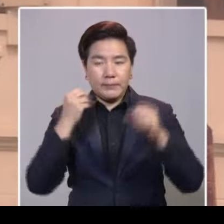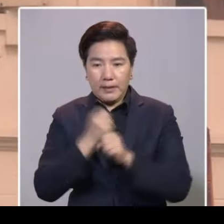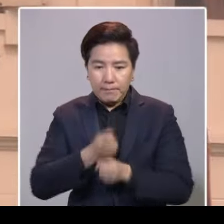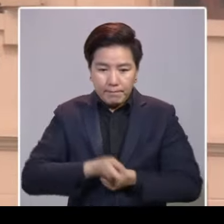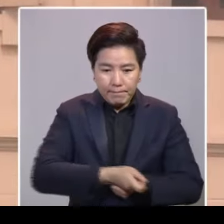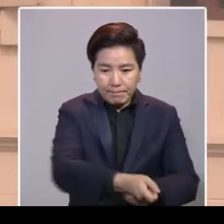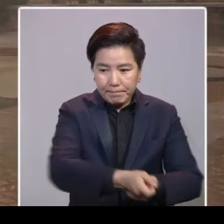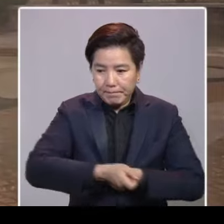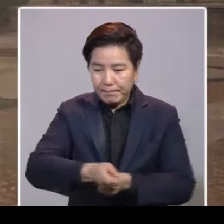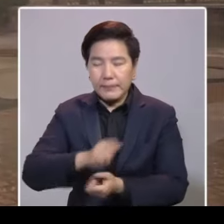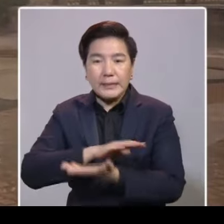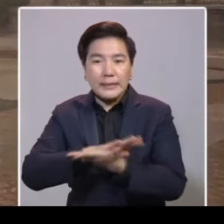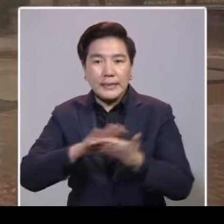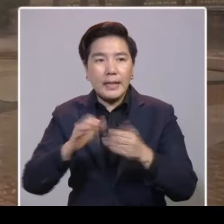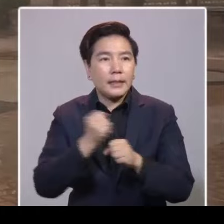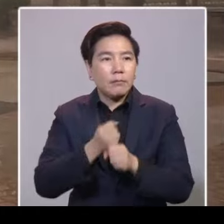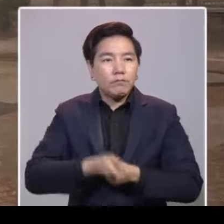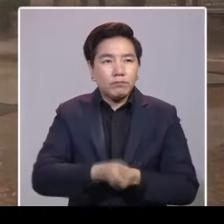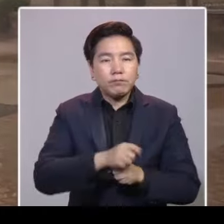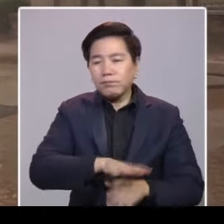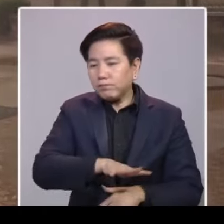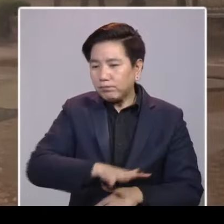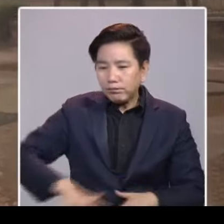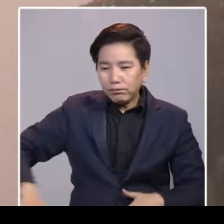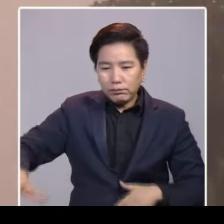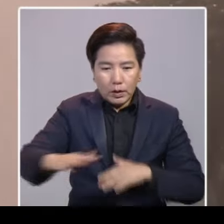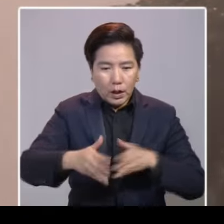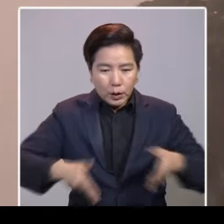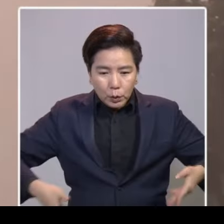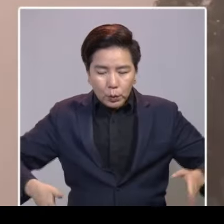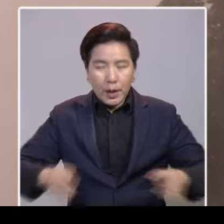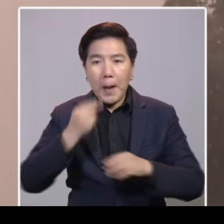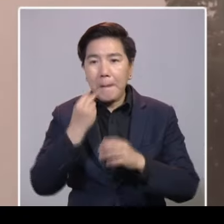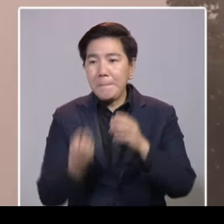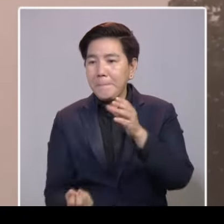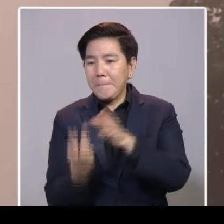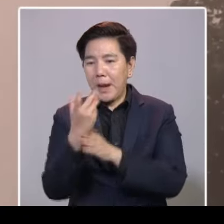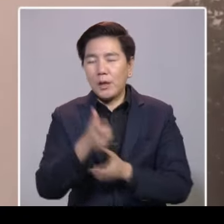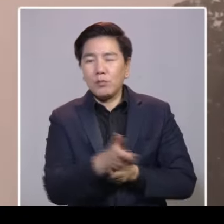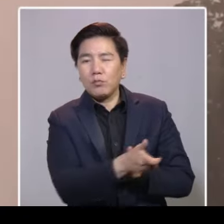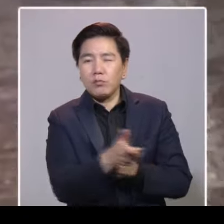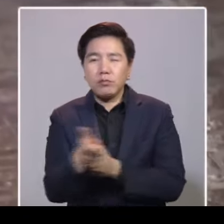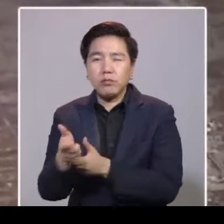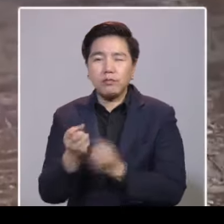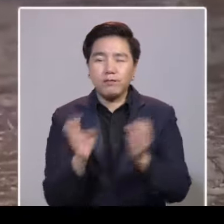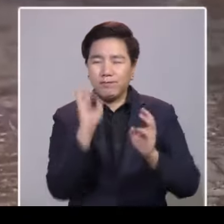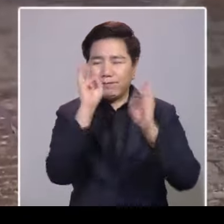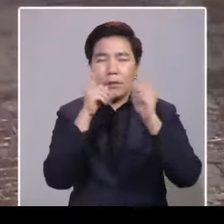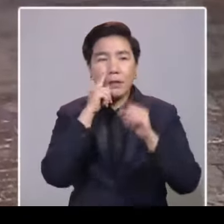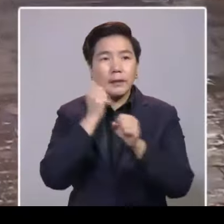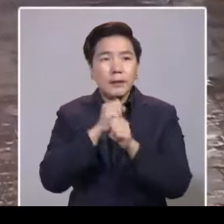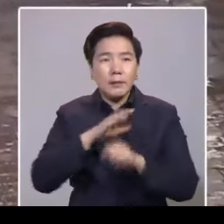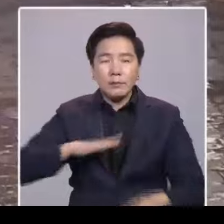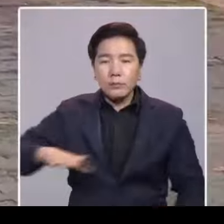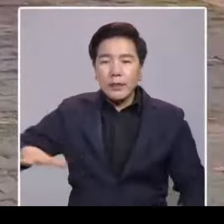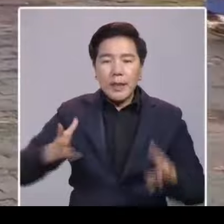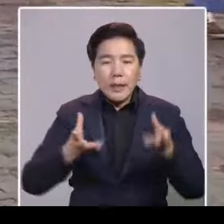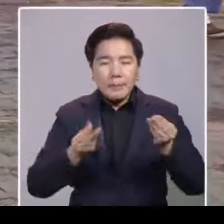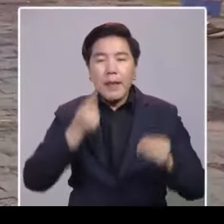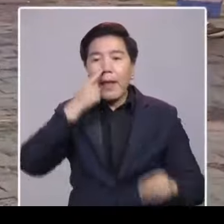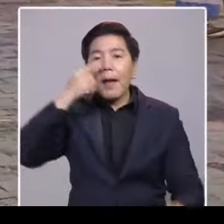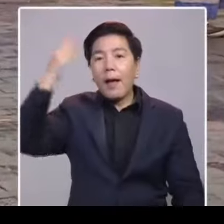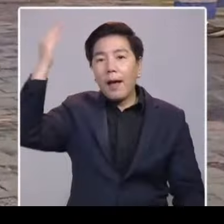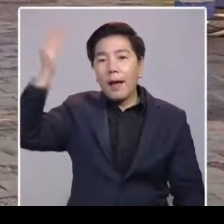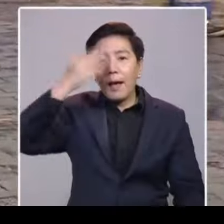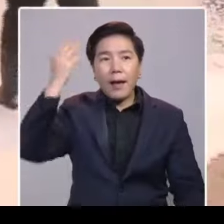γรถน้ำต้นไม้ ฉีดพ้นละอองฝ่อยเพื่อสร้างความช่มชื้อใน